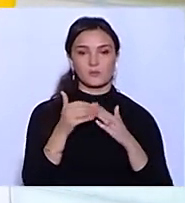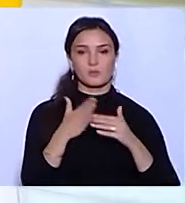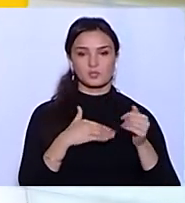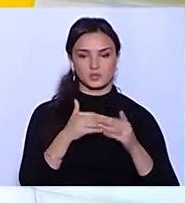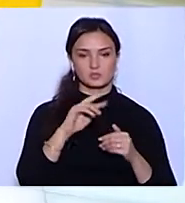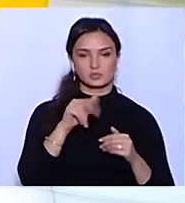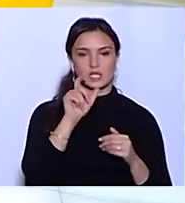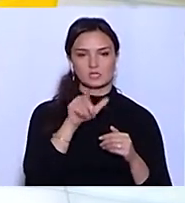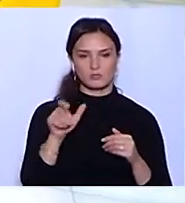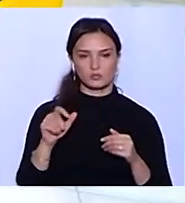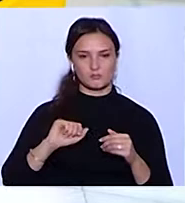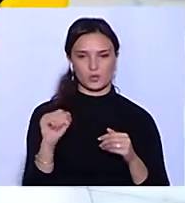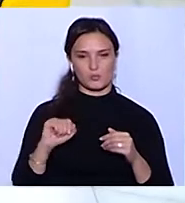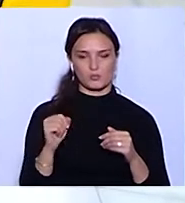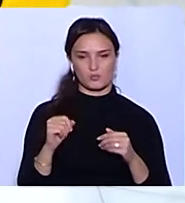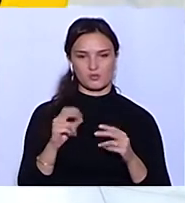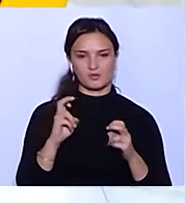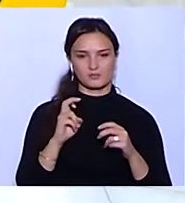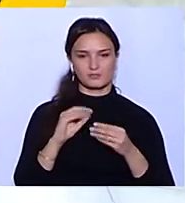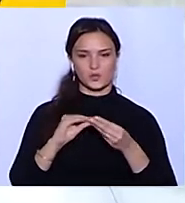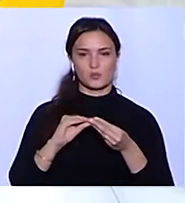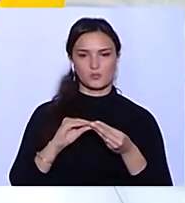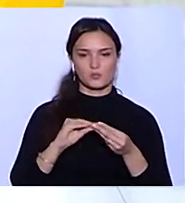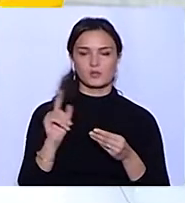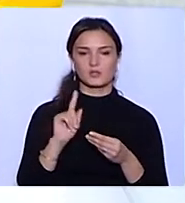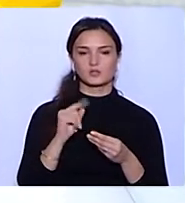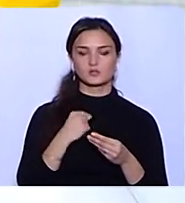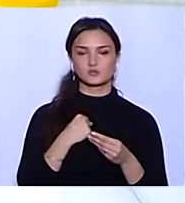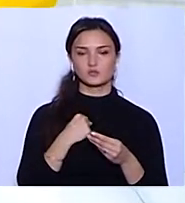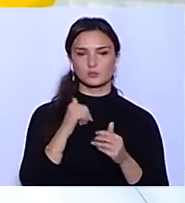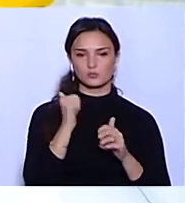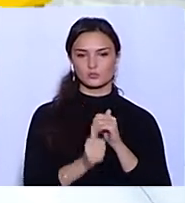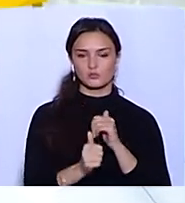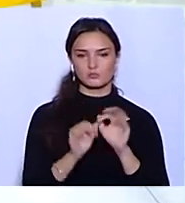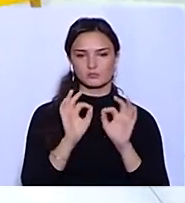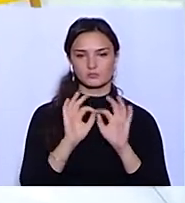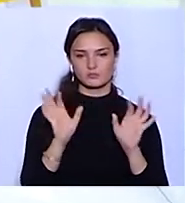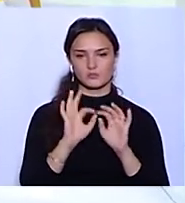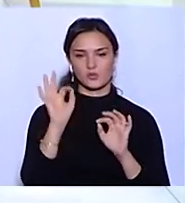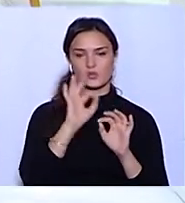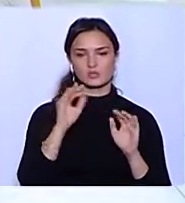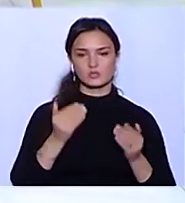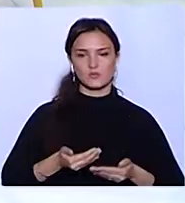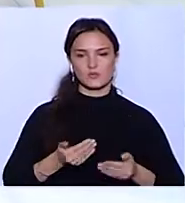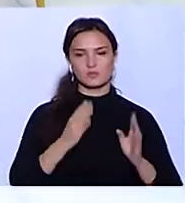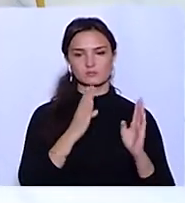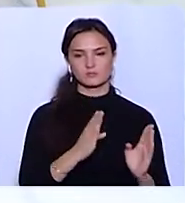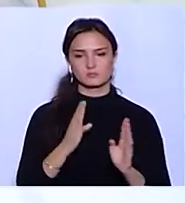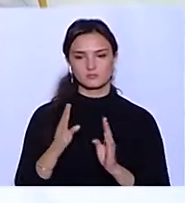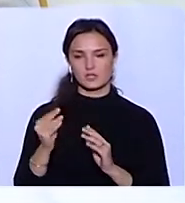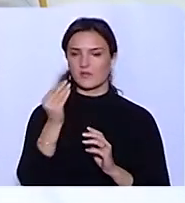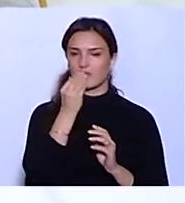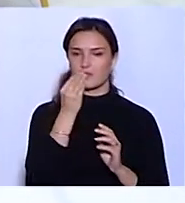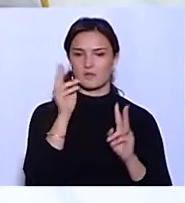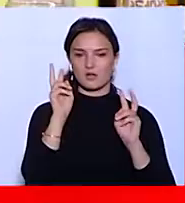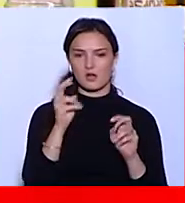და ადამიანური მეგობრობა, რომელიც გულისხმობს იმას, რომ ჩვენ ვსჯელობთ ხოლმე ცხოვრების წესის ფაქტორები და განსაკუთრებით